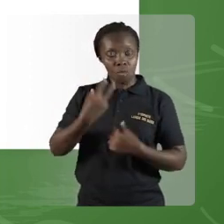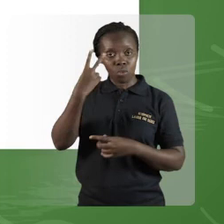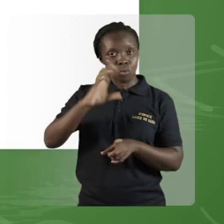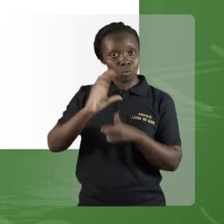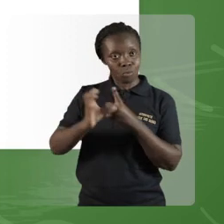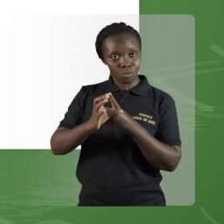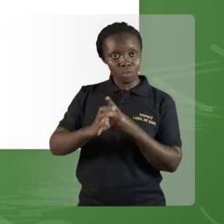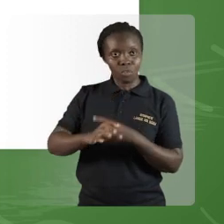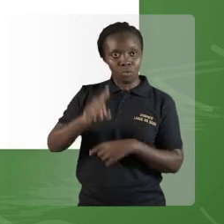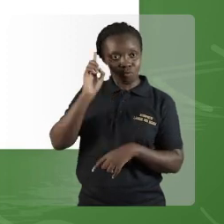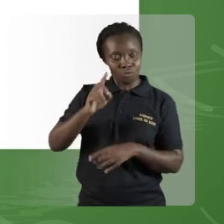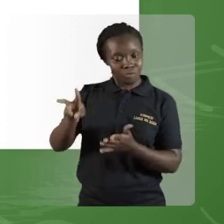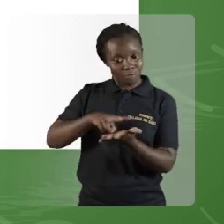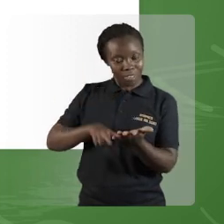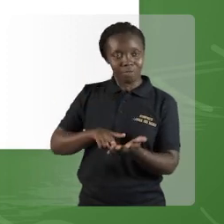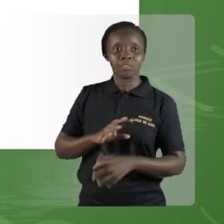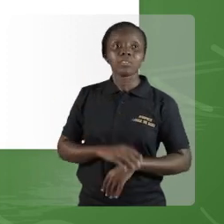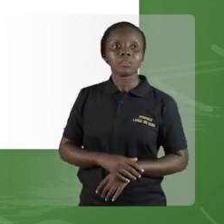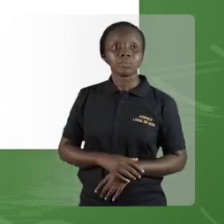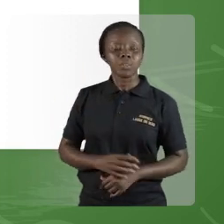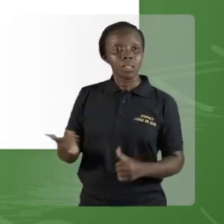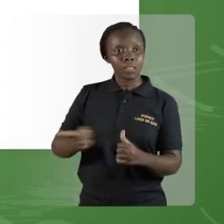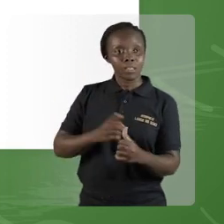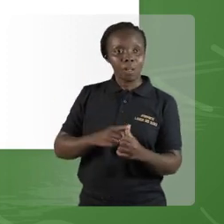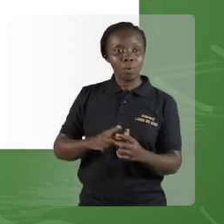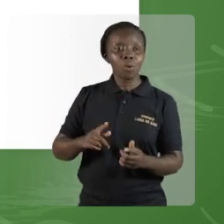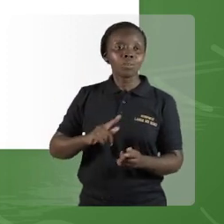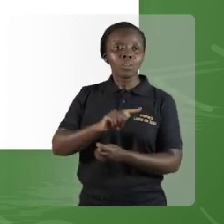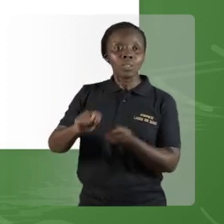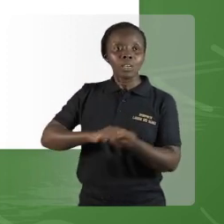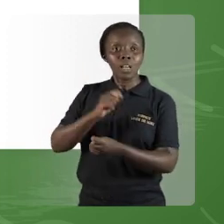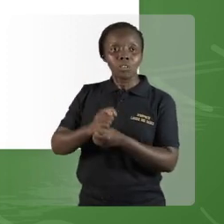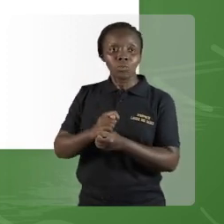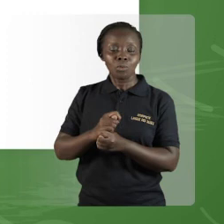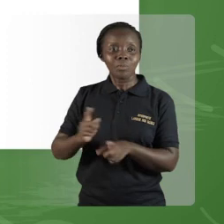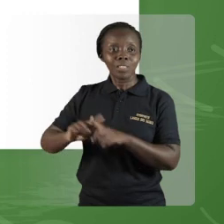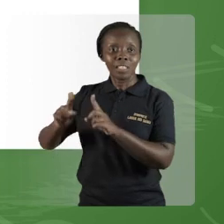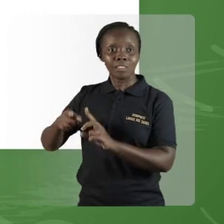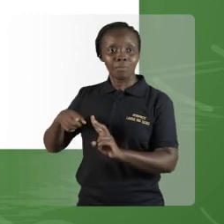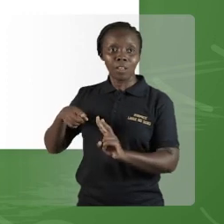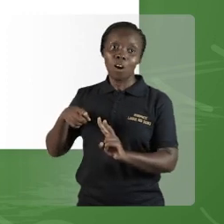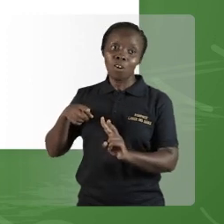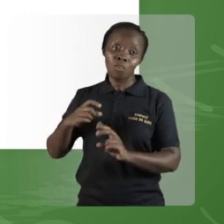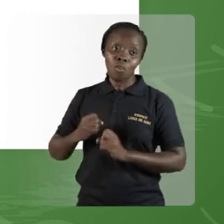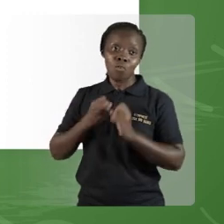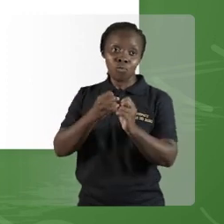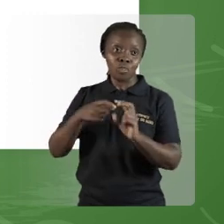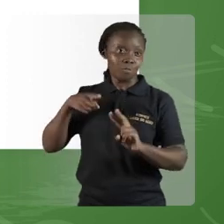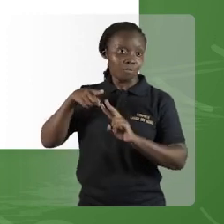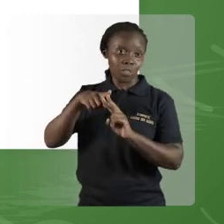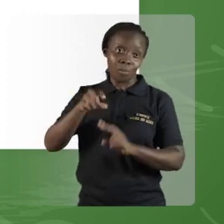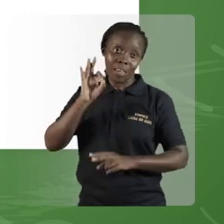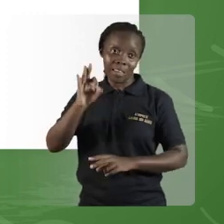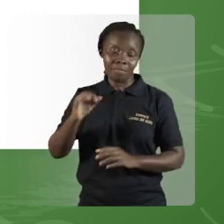vérifiées. Il faut que la somme vectorielle des forces donne un vecteur nul et que la somme des